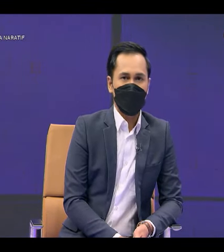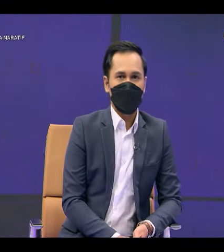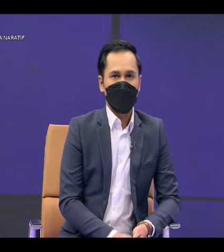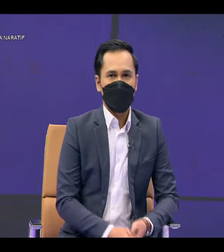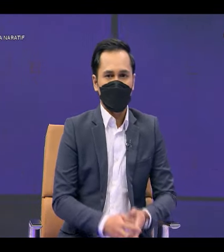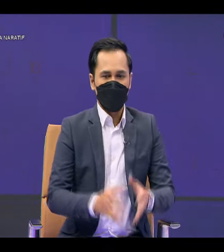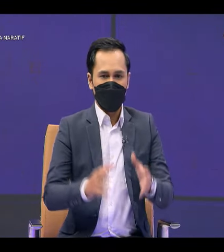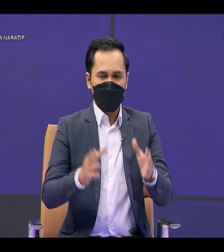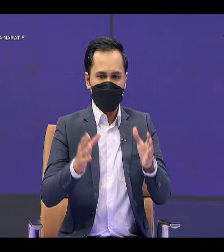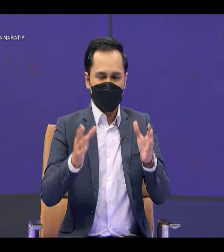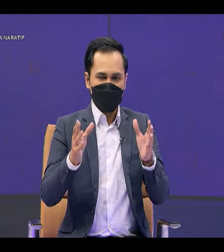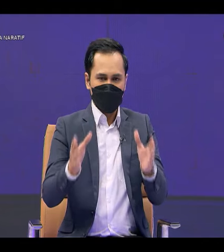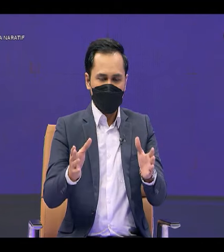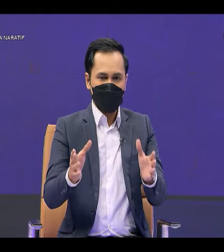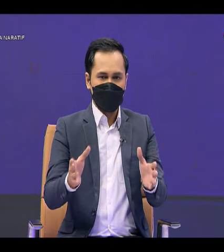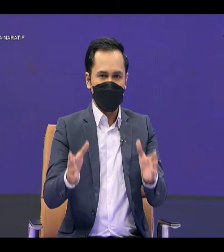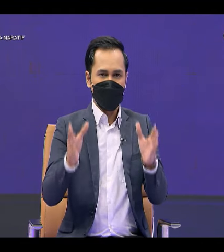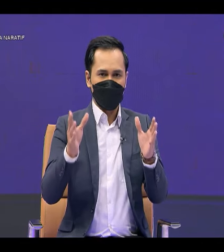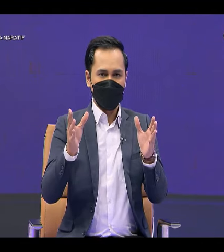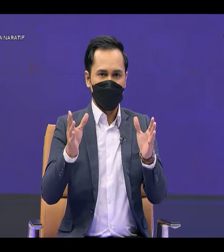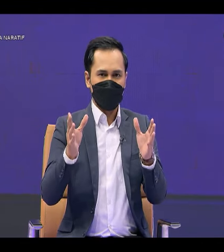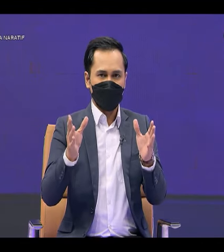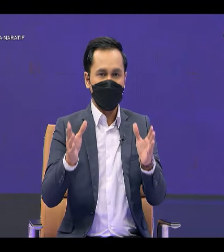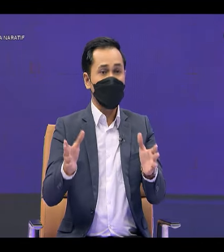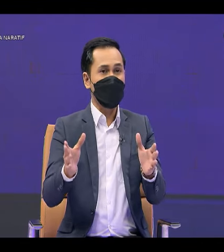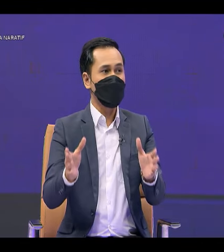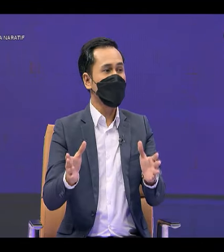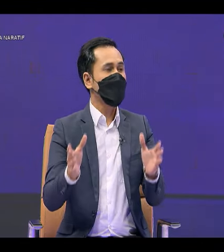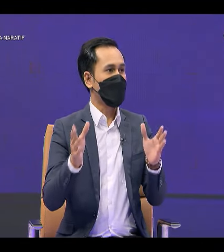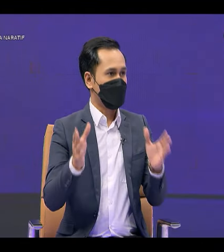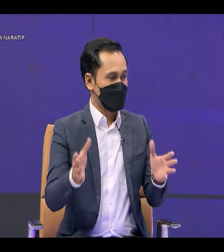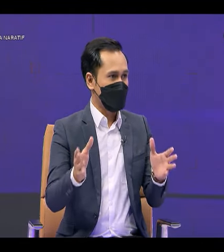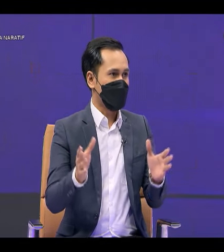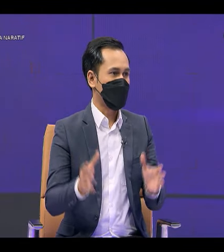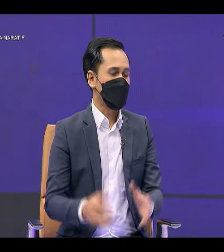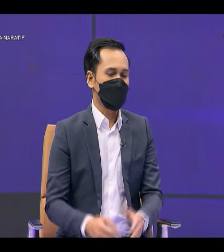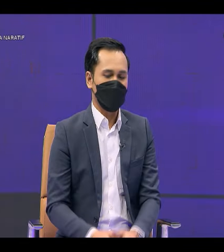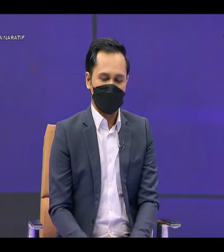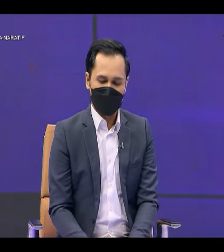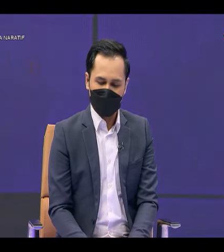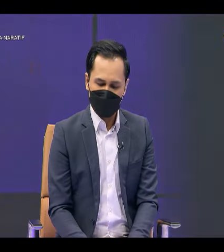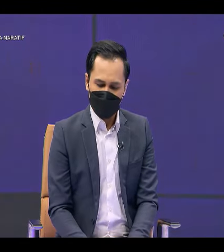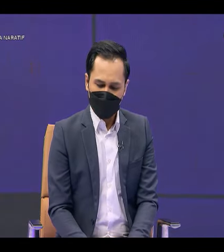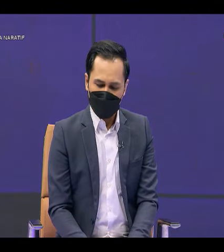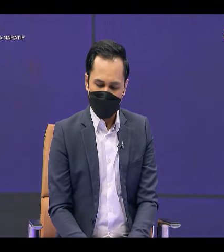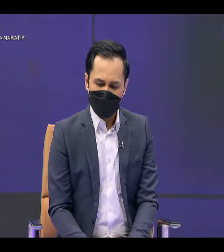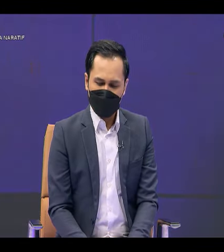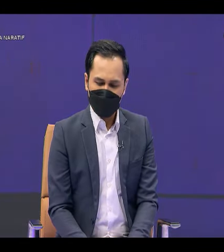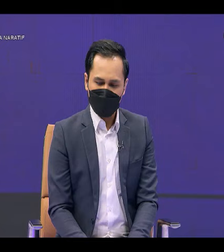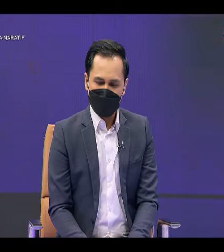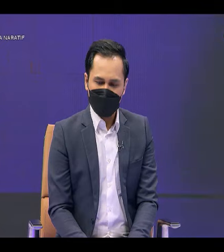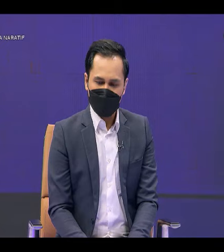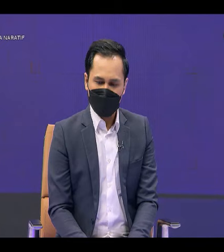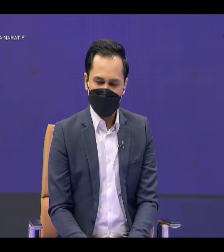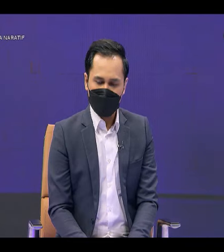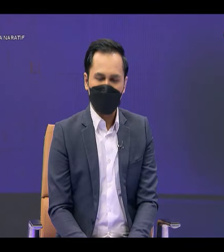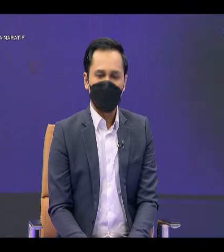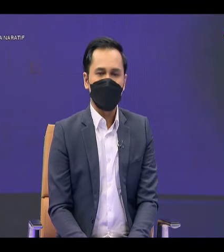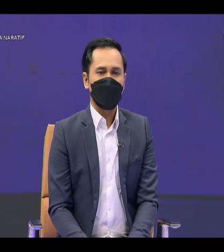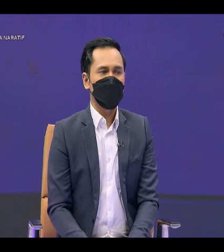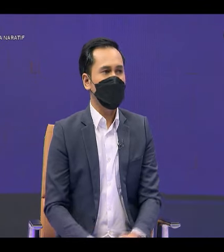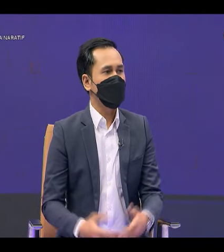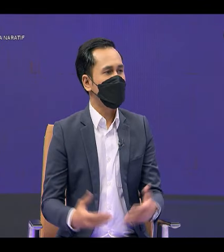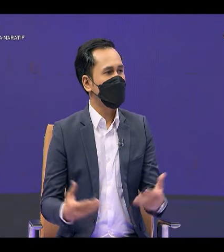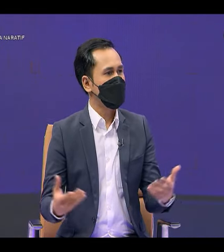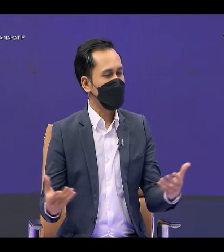perkeso merupakan sebuah Institut yang dilihat sebagai signifikan dan penting dalam isu-isu pekerjaan Bagaimanakah dat seri